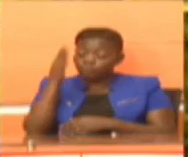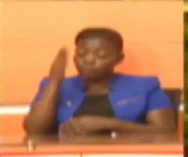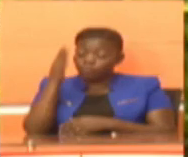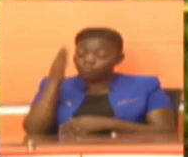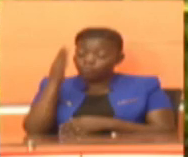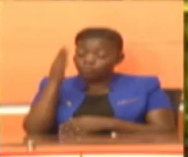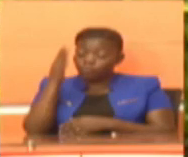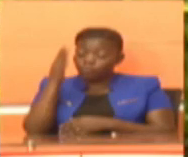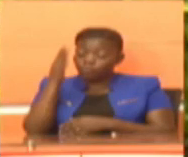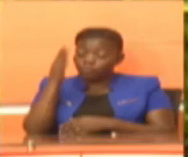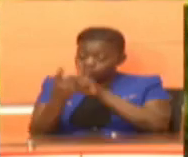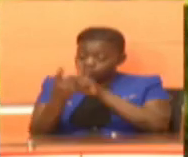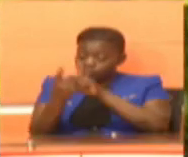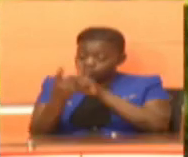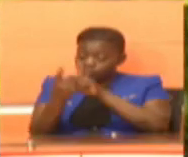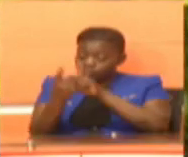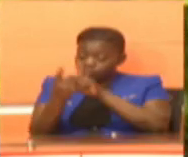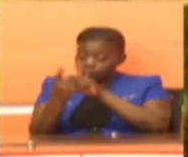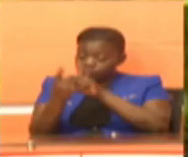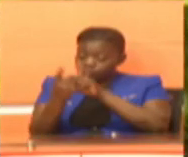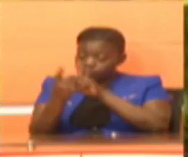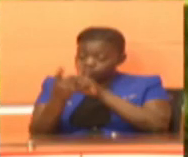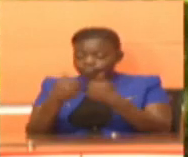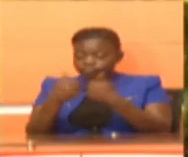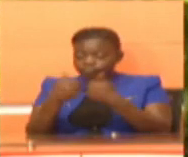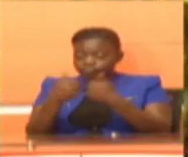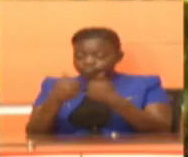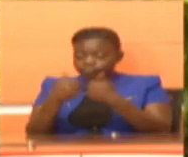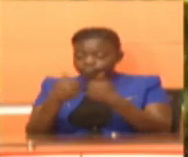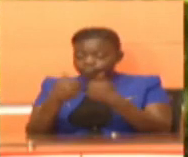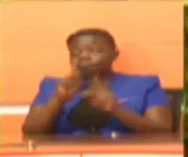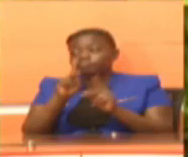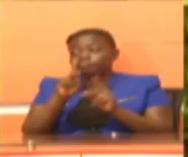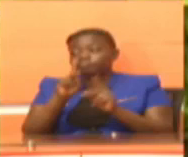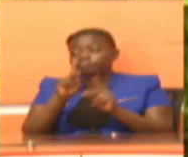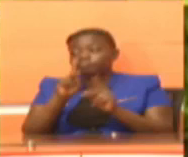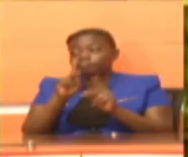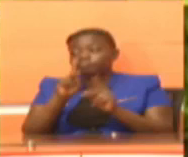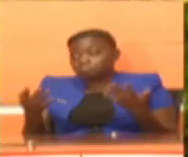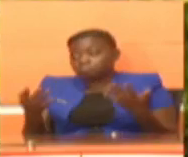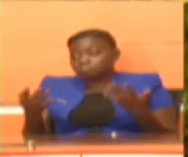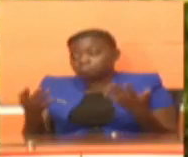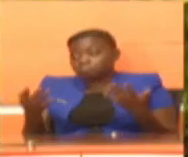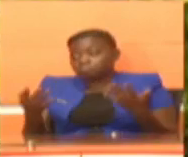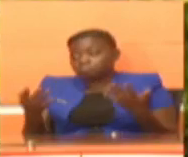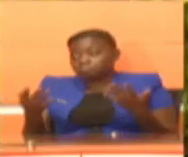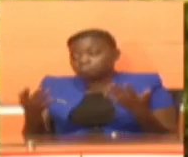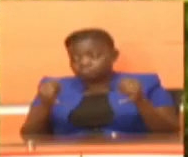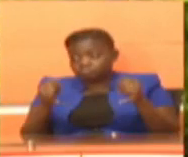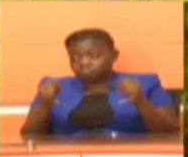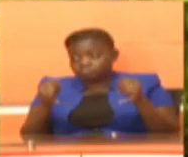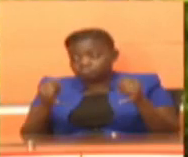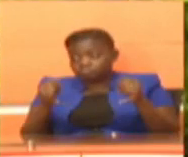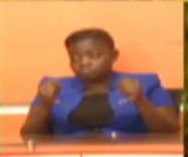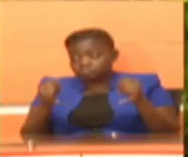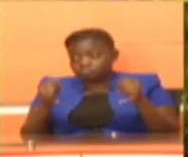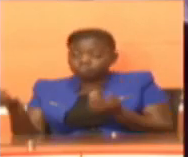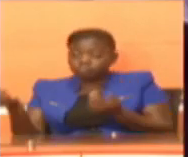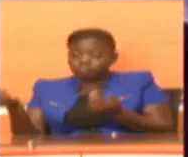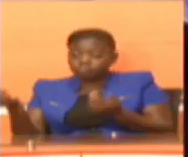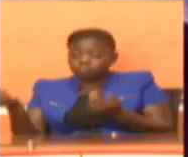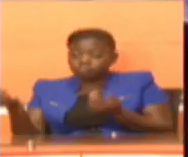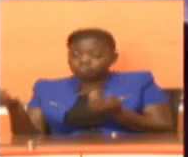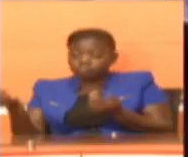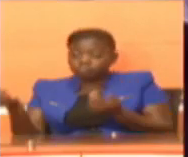osobola okutuukirira n'obakonya ky'otugamba tulabe nga abampembe abayinza kuba nga bakikoze tubakwata tubatwale embuga z'amateeka.